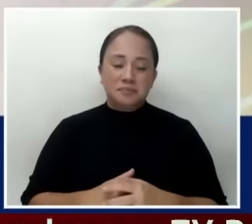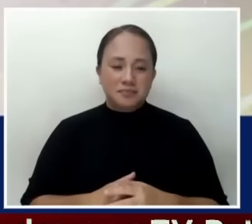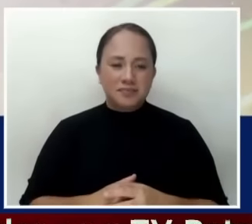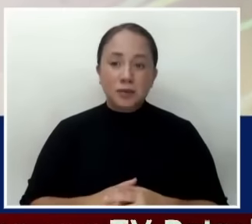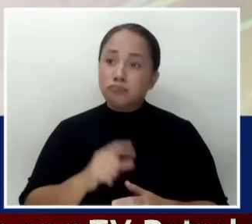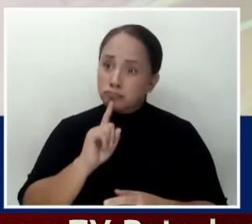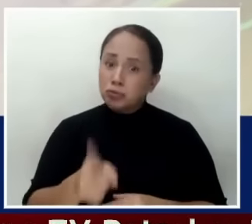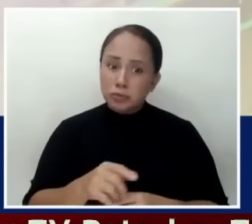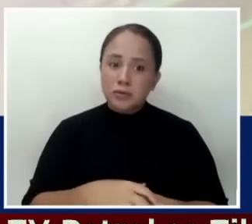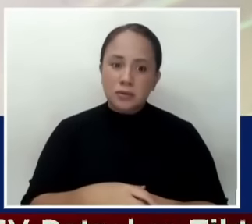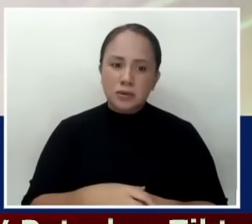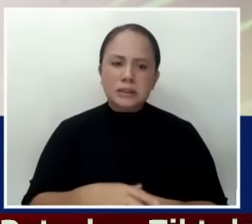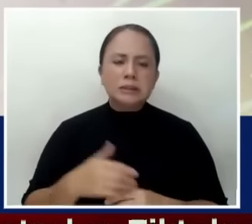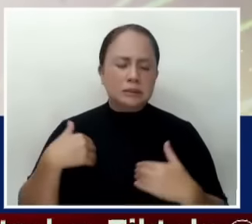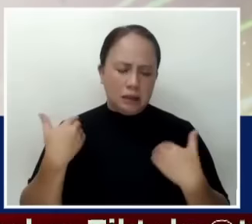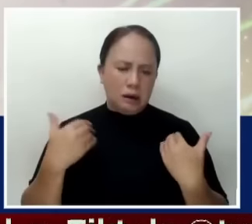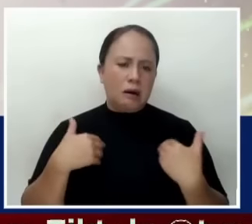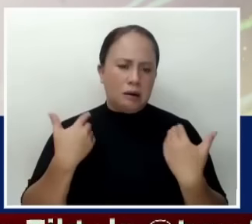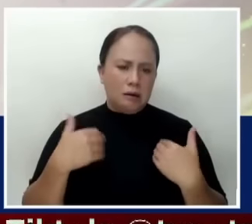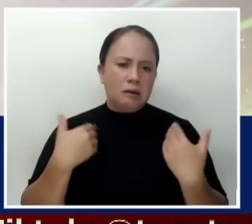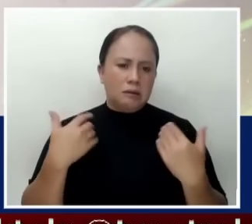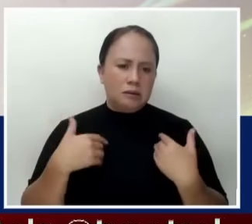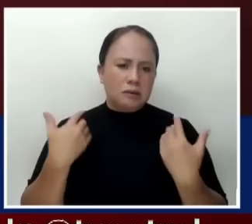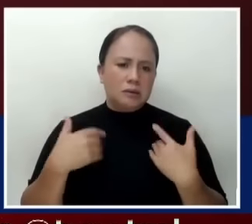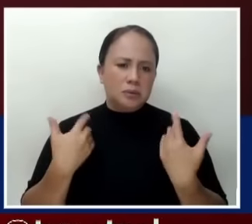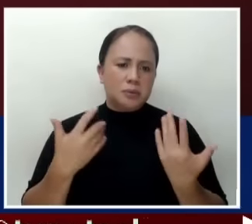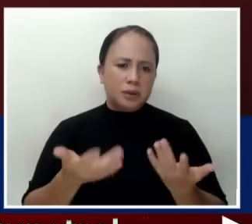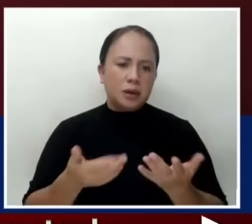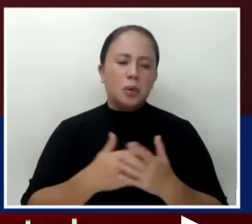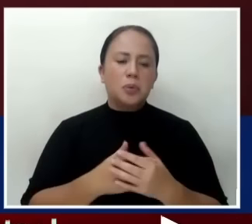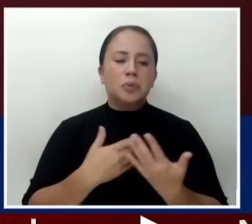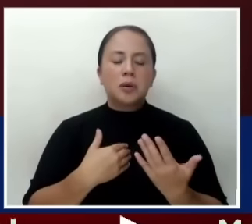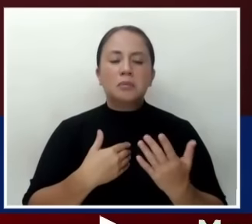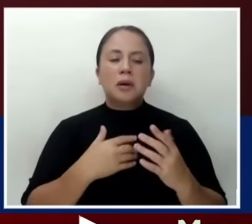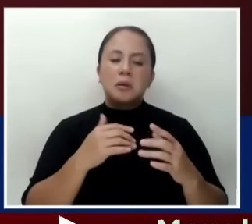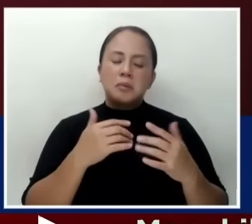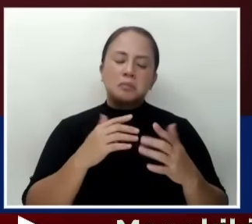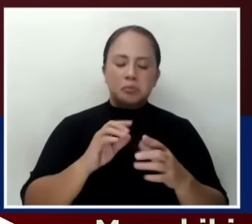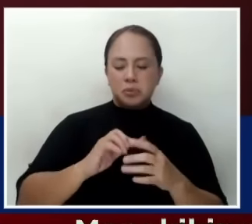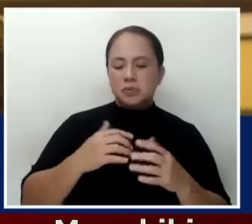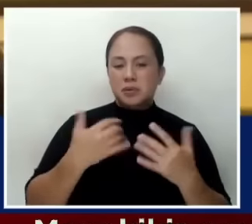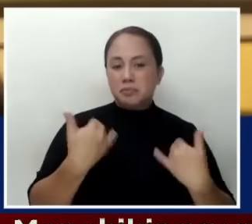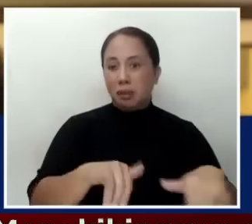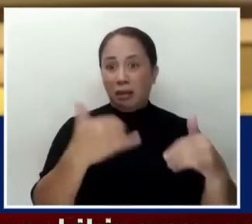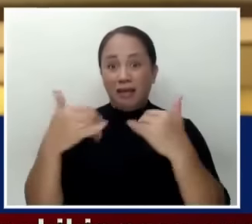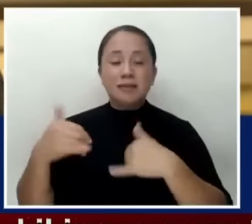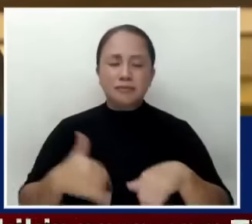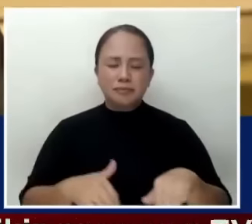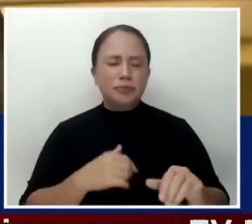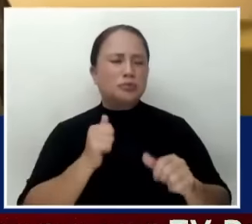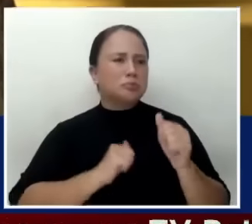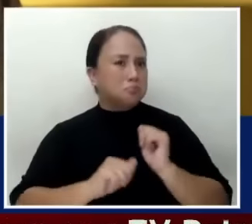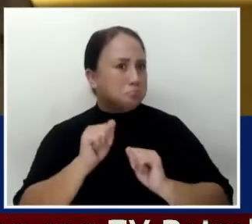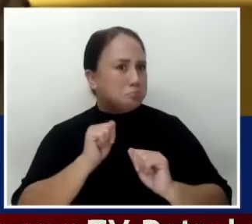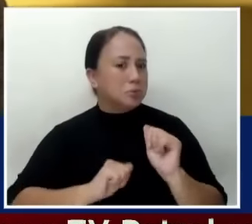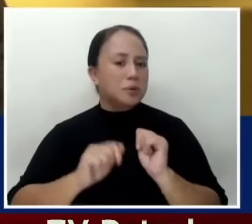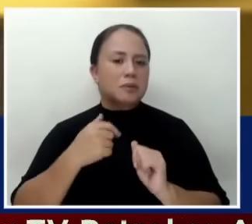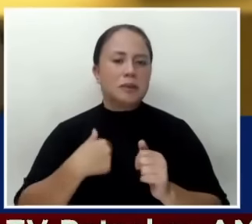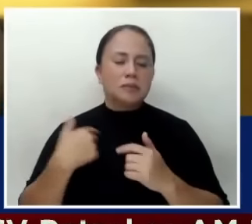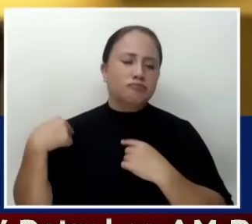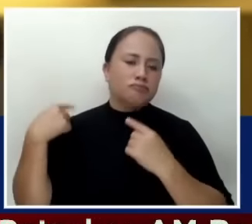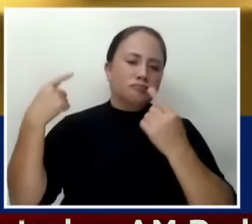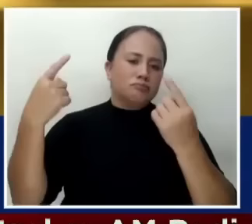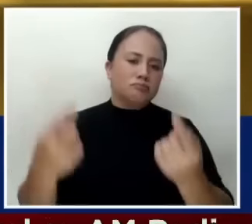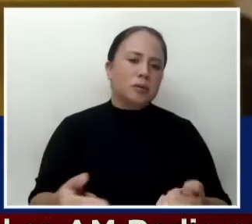yun. Bata pa lang kasi ako. Pag nagbabahibahayan kami, teka umaarte ako na parang totoo. Mula noon, tuloy-tuloy na ang